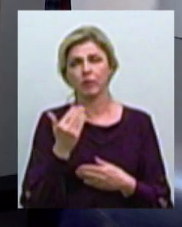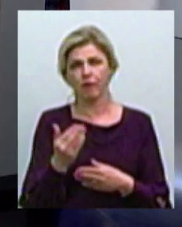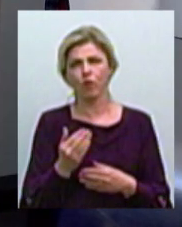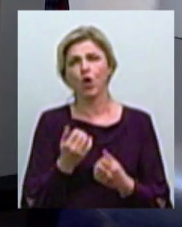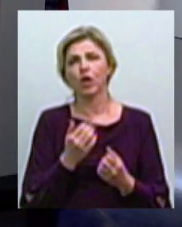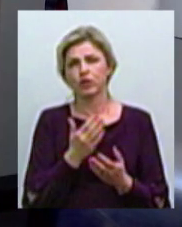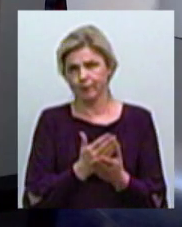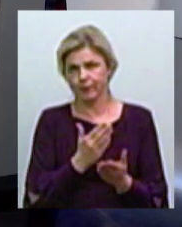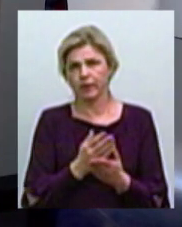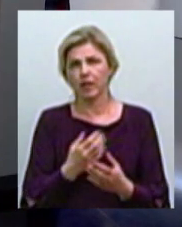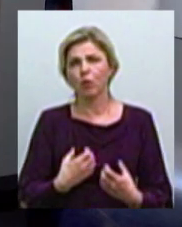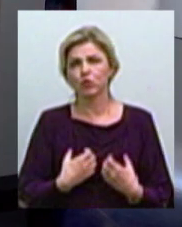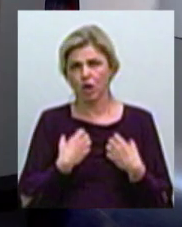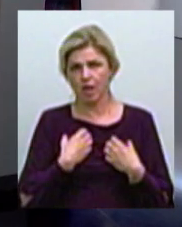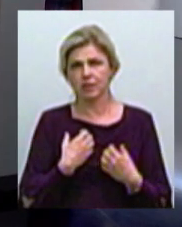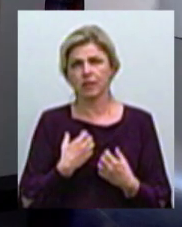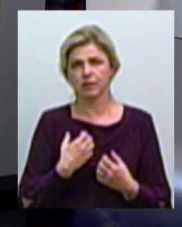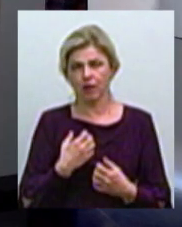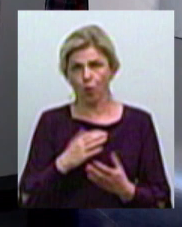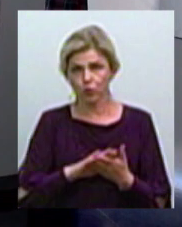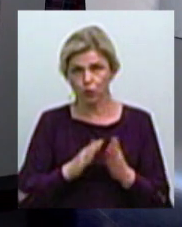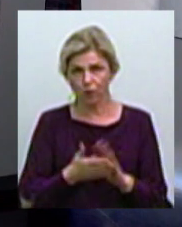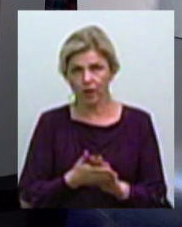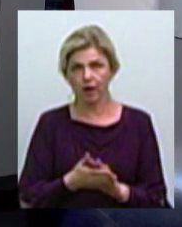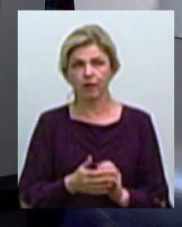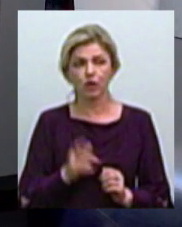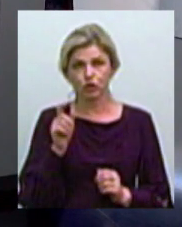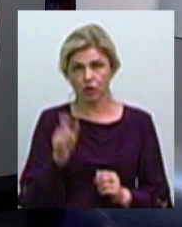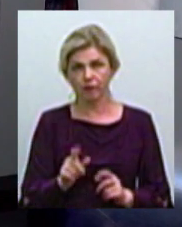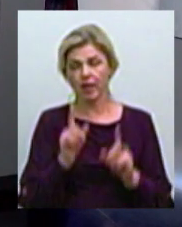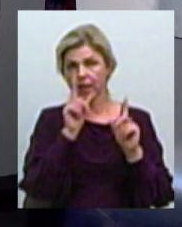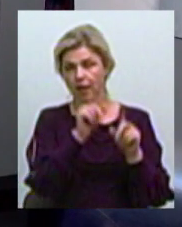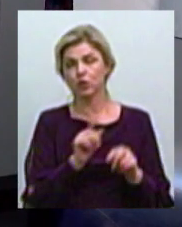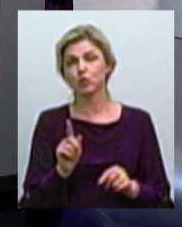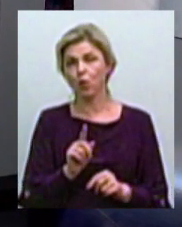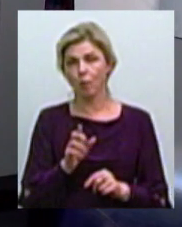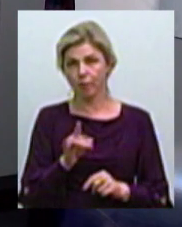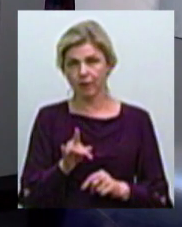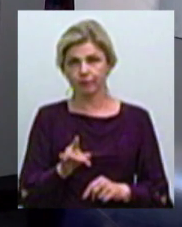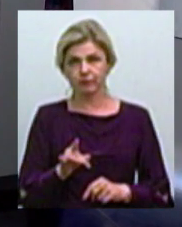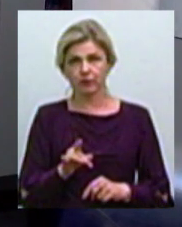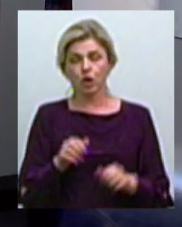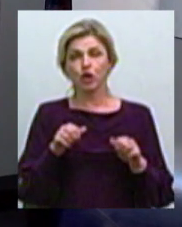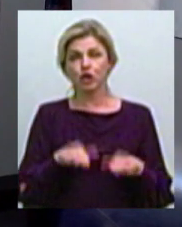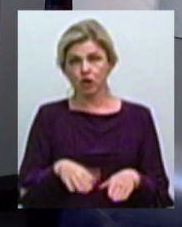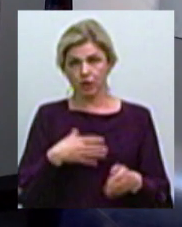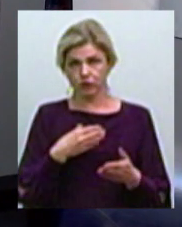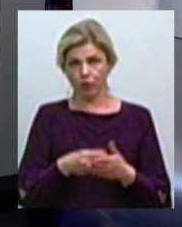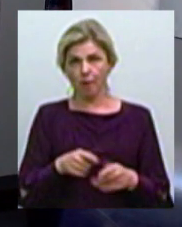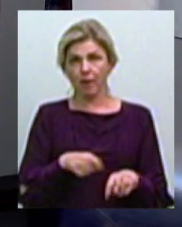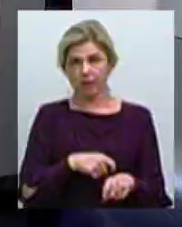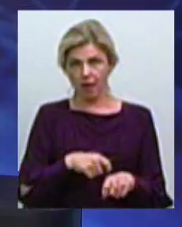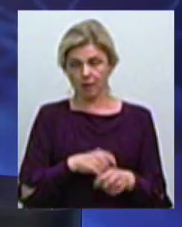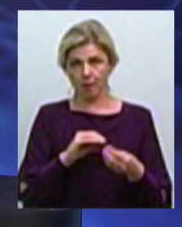ужасных антисанитарных и нечеловеческих условиях. Да? Вот. Человек едет для того, чтобы решать свои материальные проблемы.